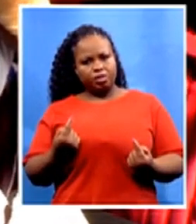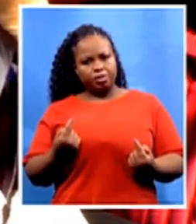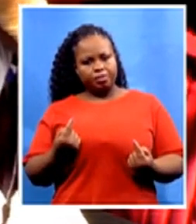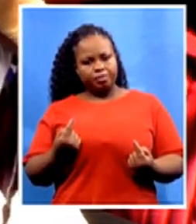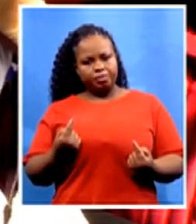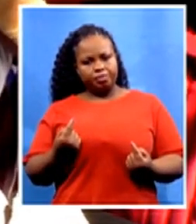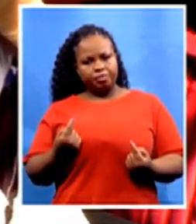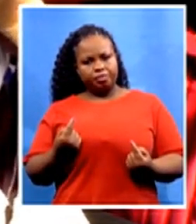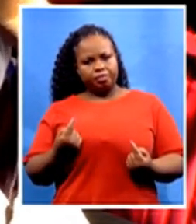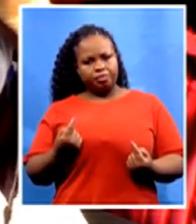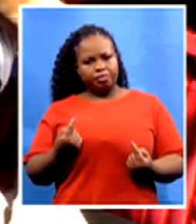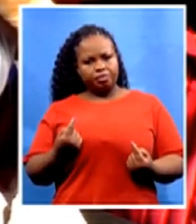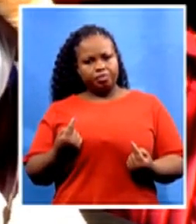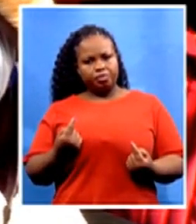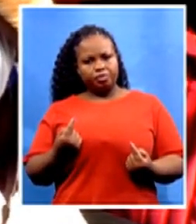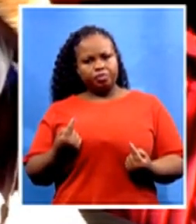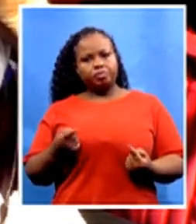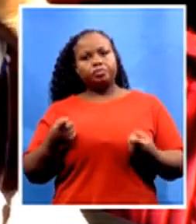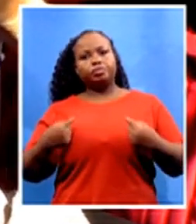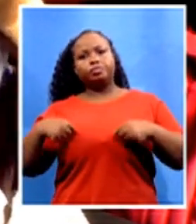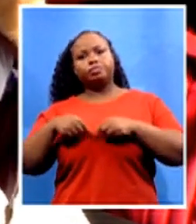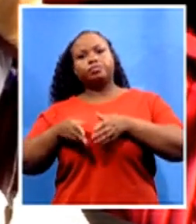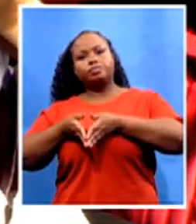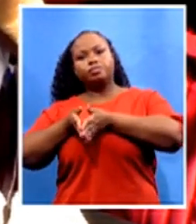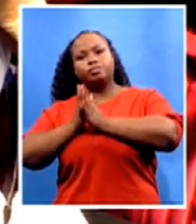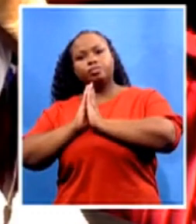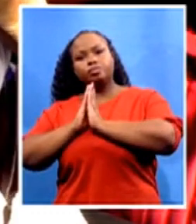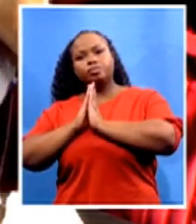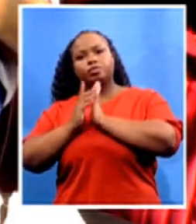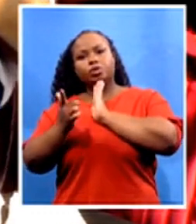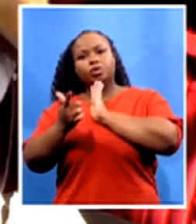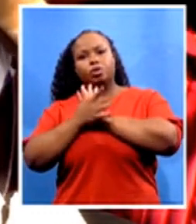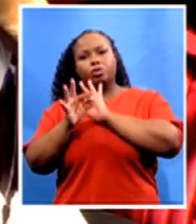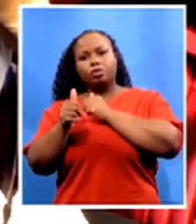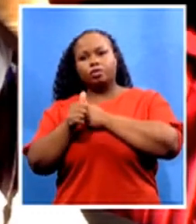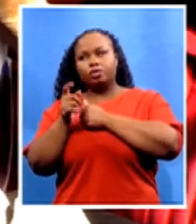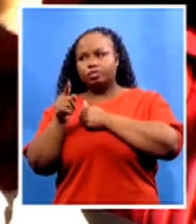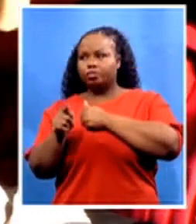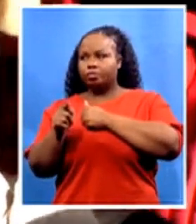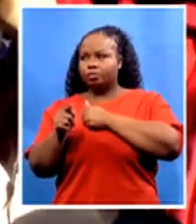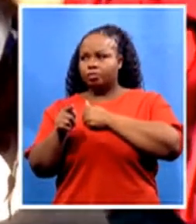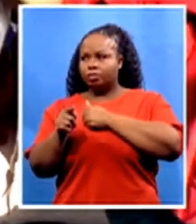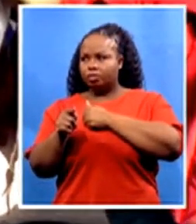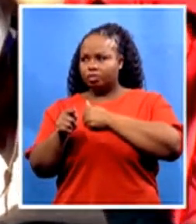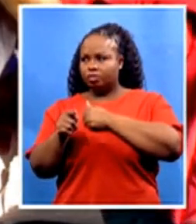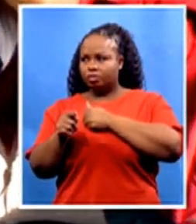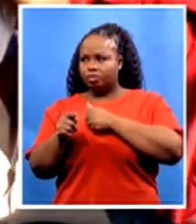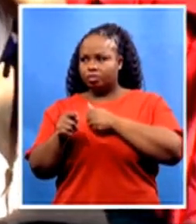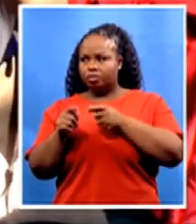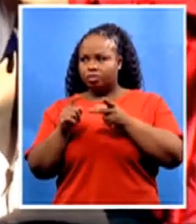umthetho udlale indima yawo. Umuntu makonile kufuneka jeziswe, uma kangonanga